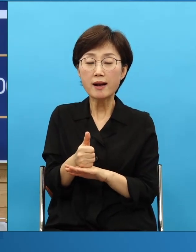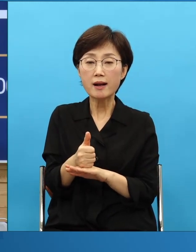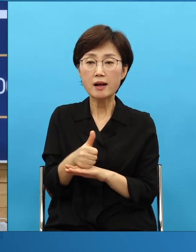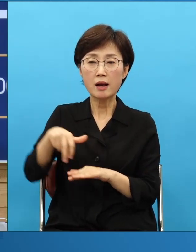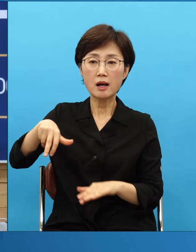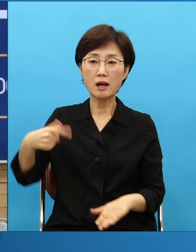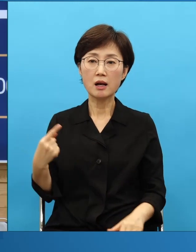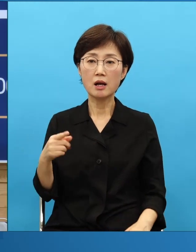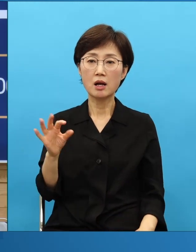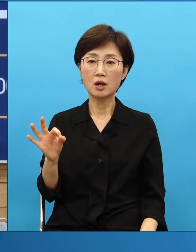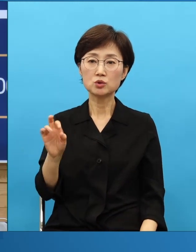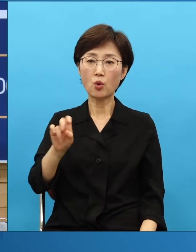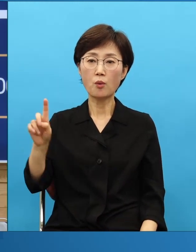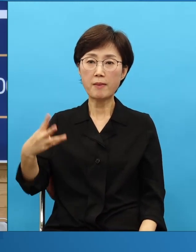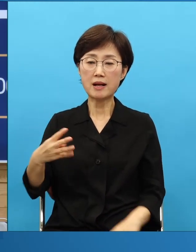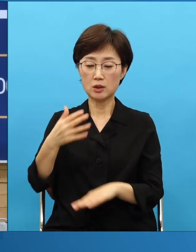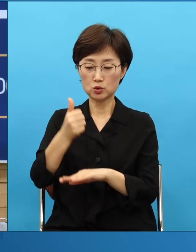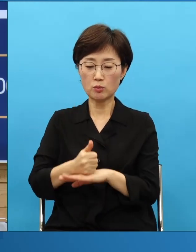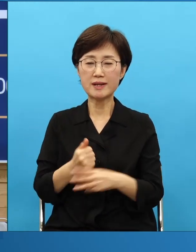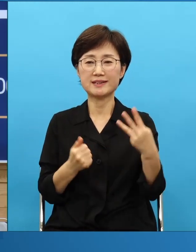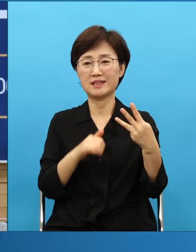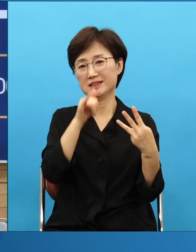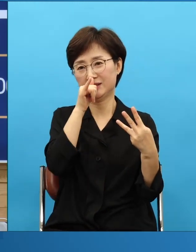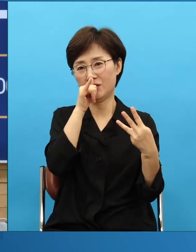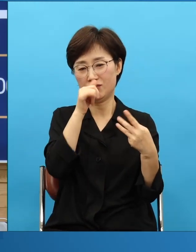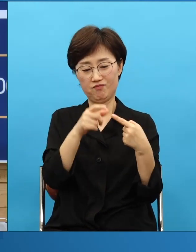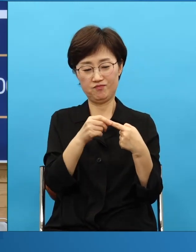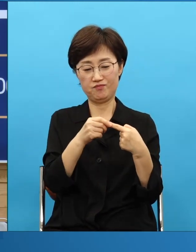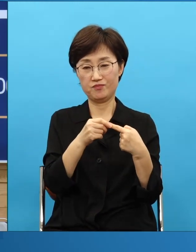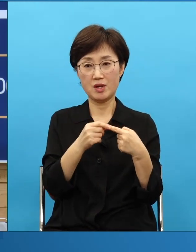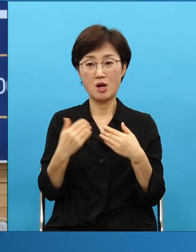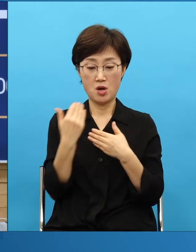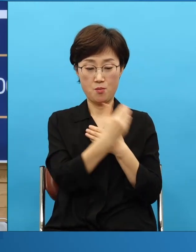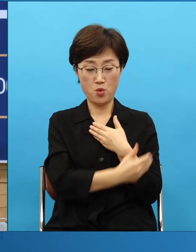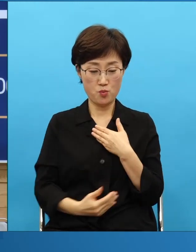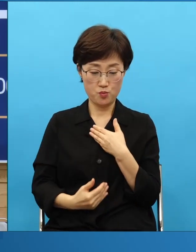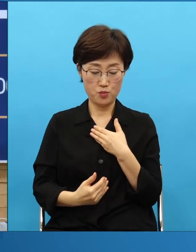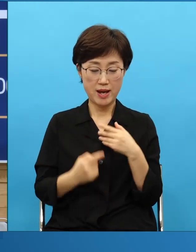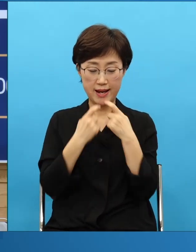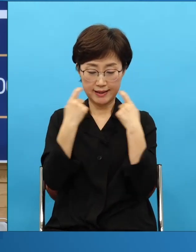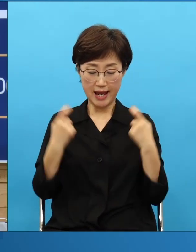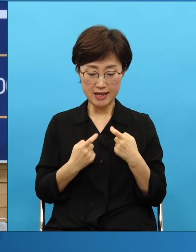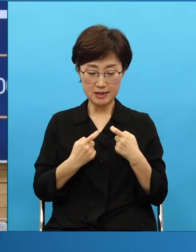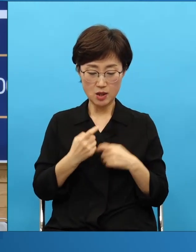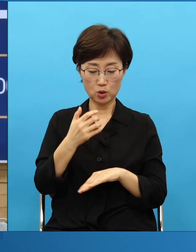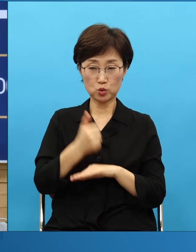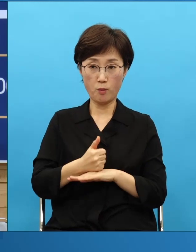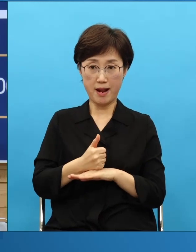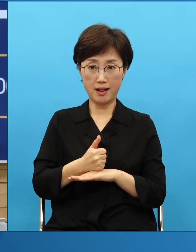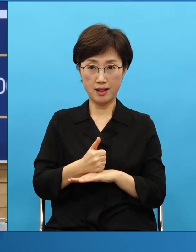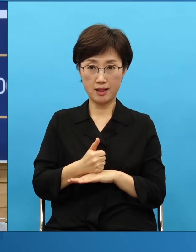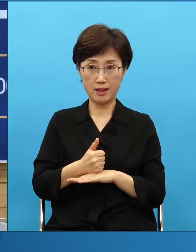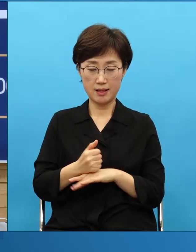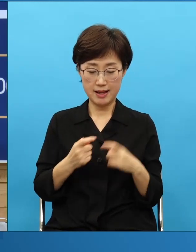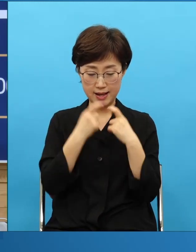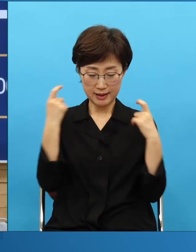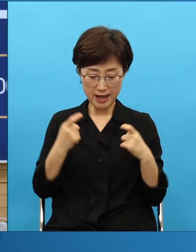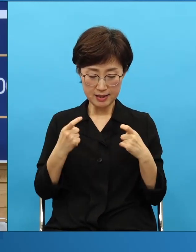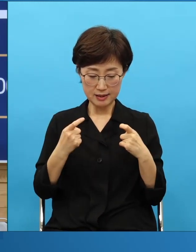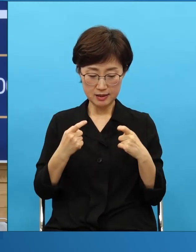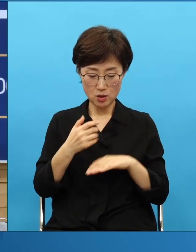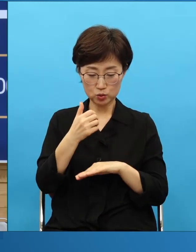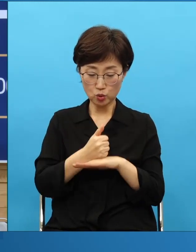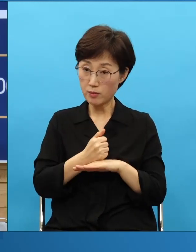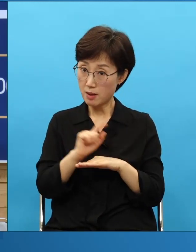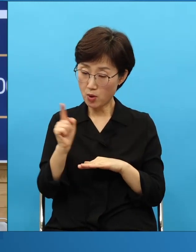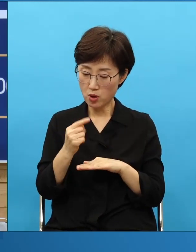is a personal, individual 그렇죠? end time. Isn't that 그래서 so? 여러분 살아있는 동안에 하나님의 일을 하는 거예요. 개인 종말이. And so as you live your